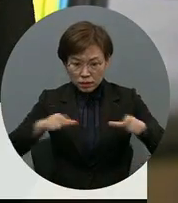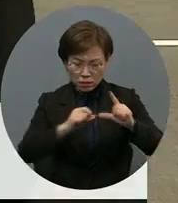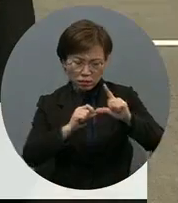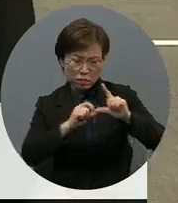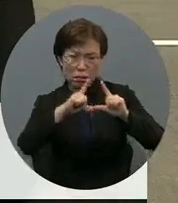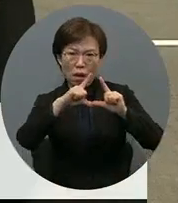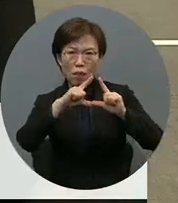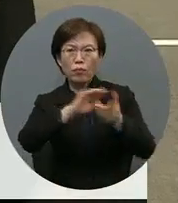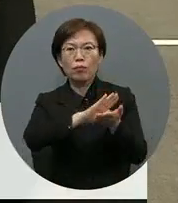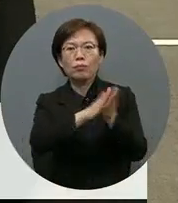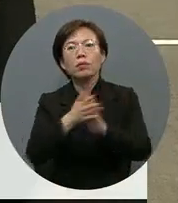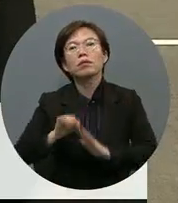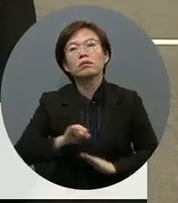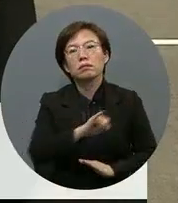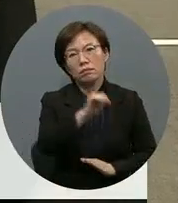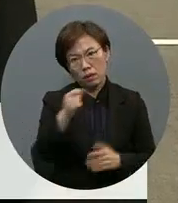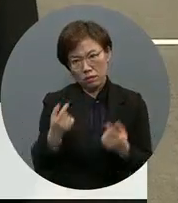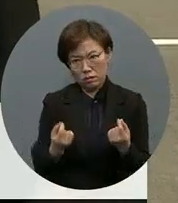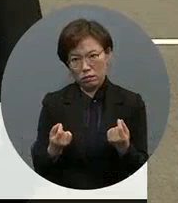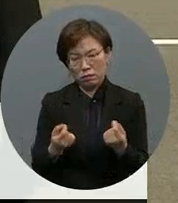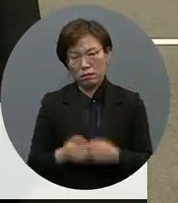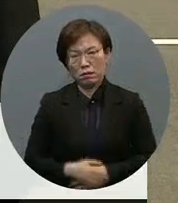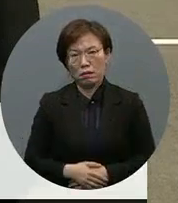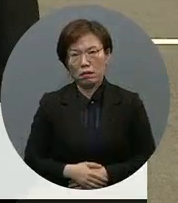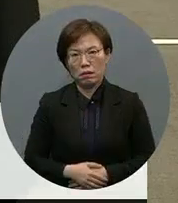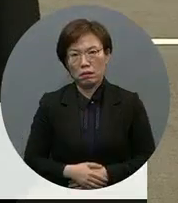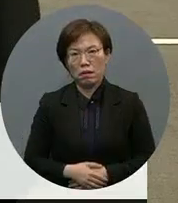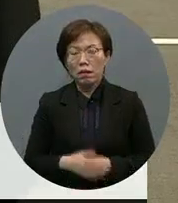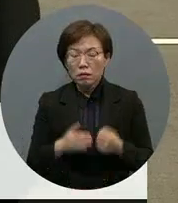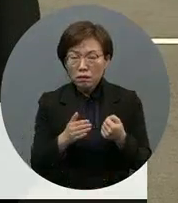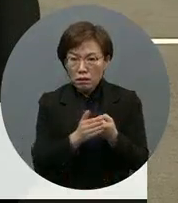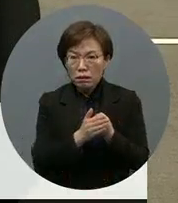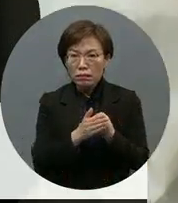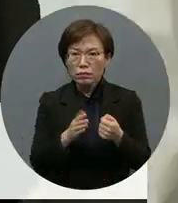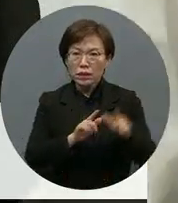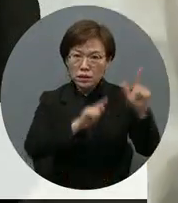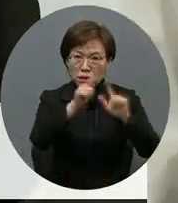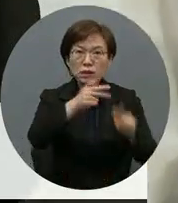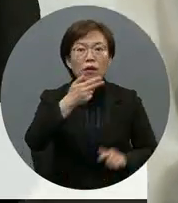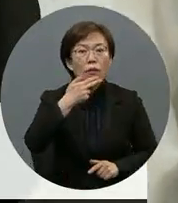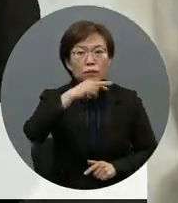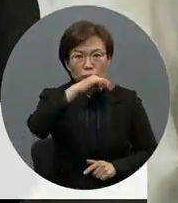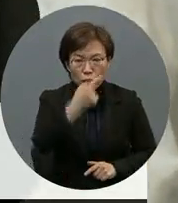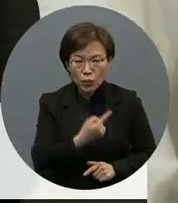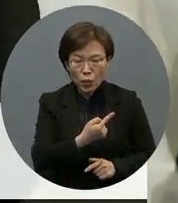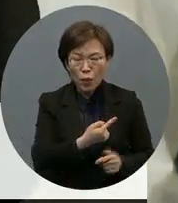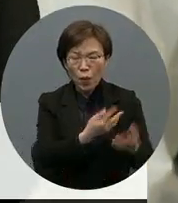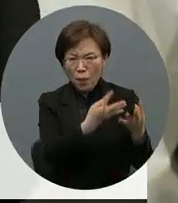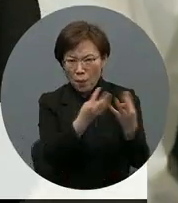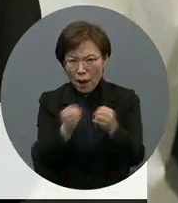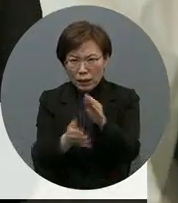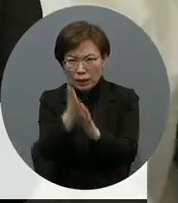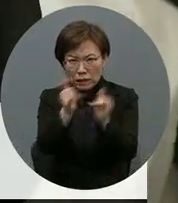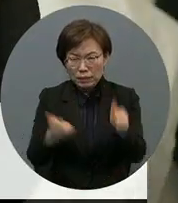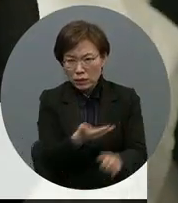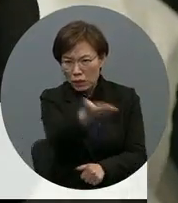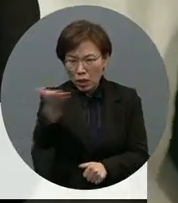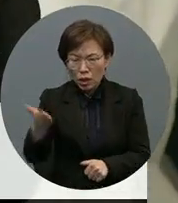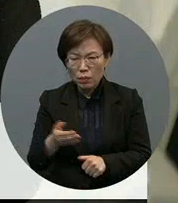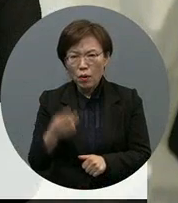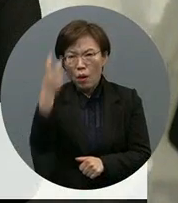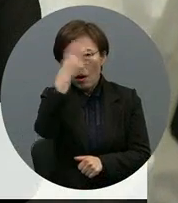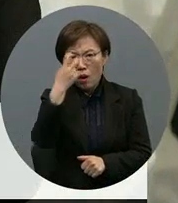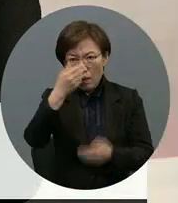변이 바이러스 때문인 것으로 보입니다 무사시는 이 때문에 증상이 없더라도 최대한 많은 시민에게 코로나 1구